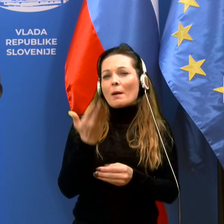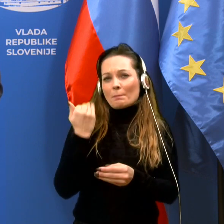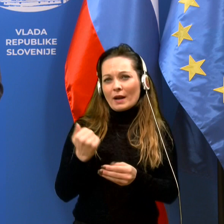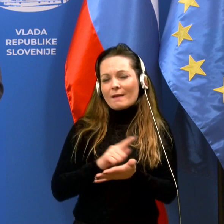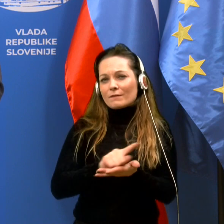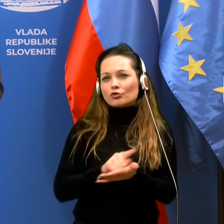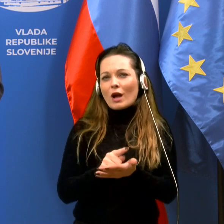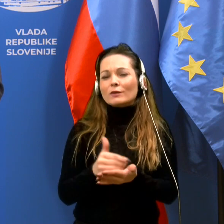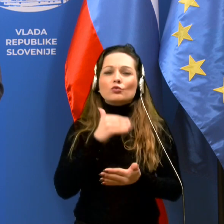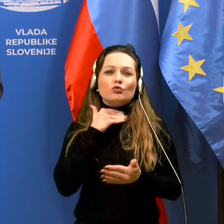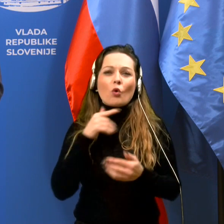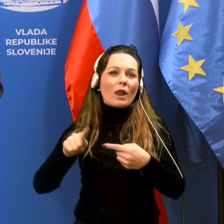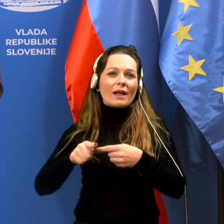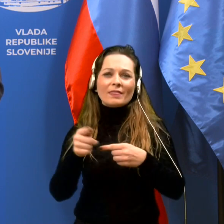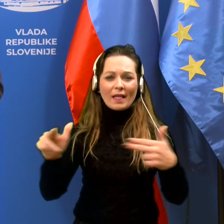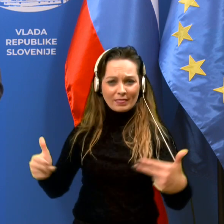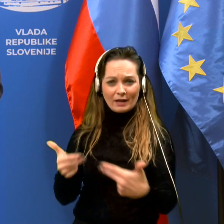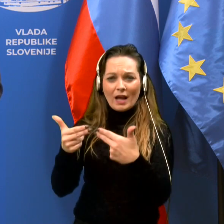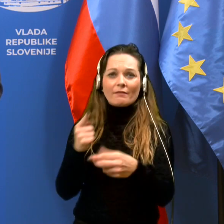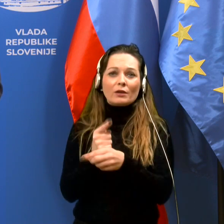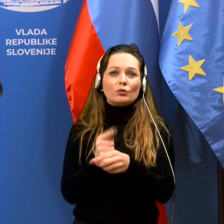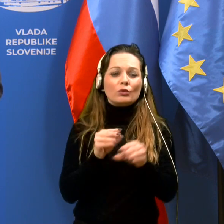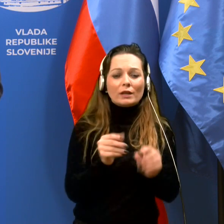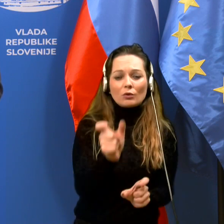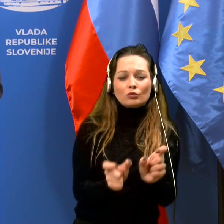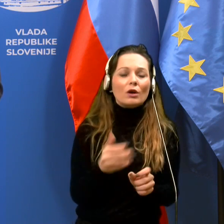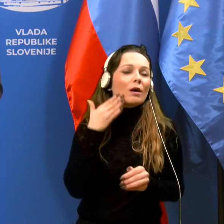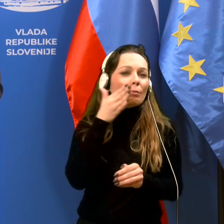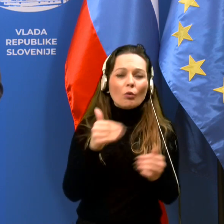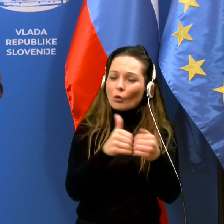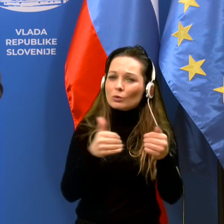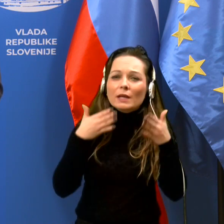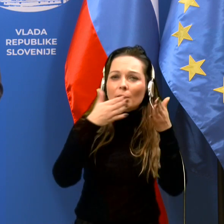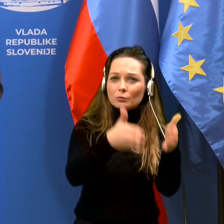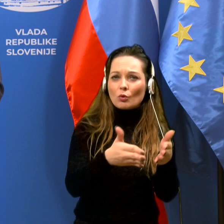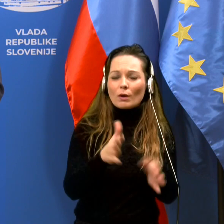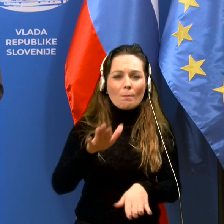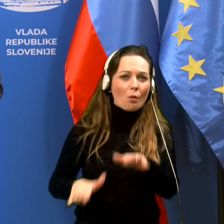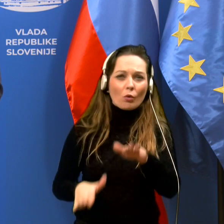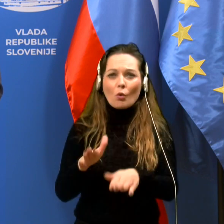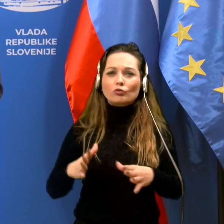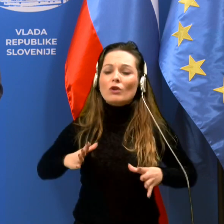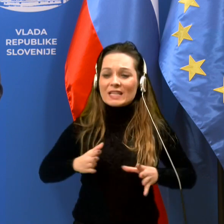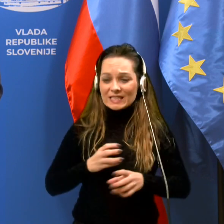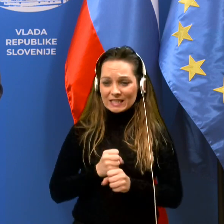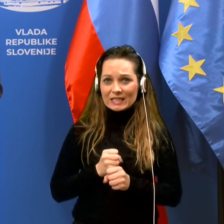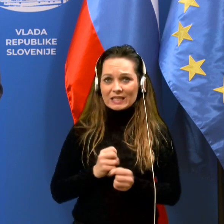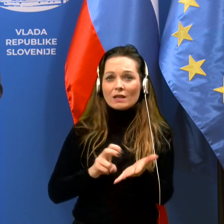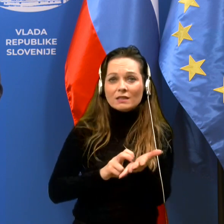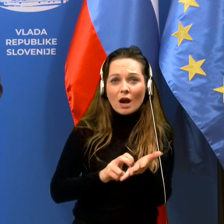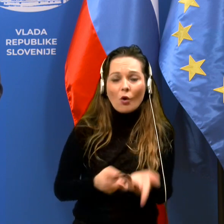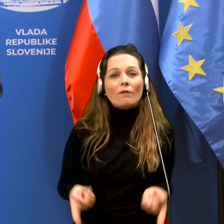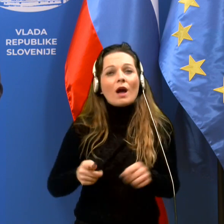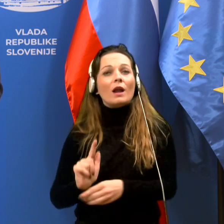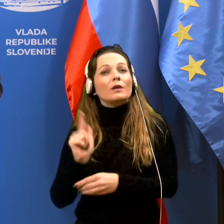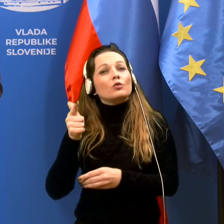daljavo. Učitelji bodo pri tem posebno pozorni na morebitne stiske, strahove ali